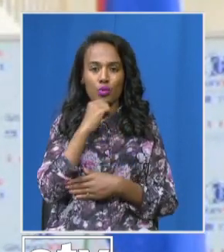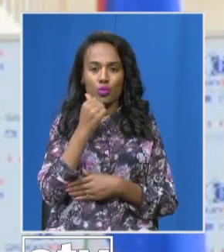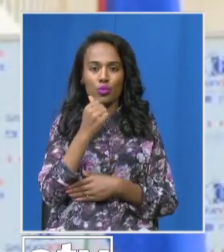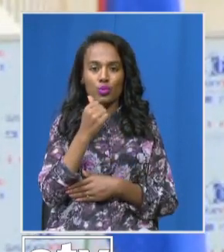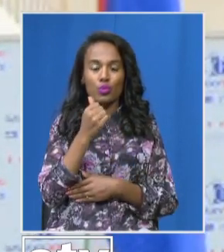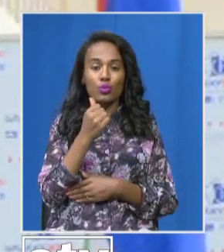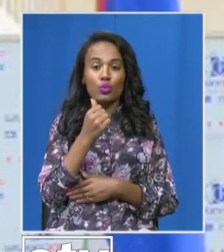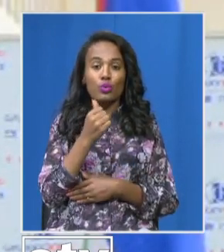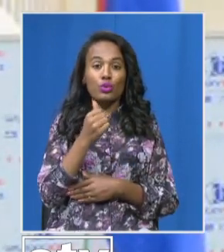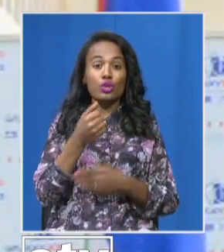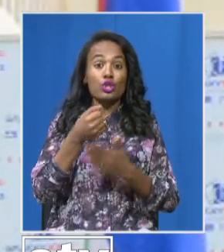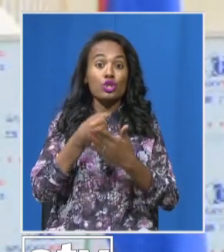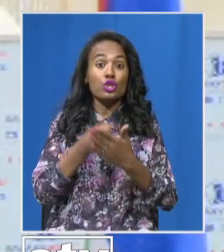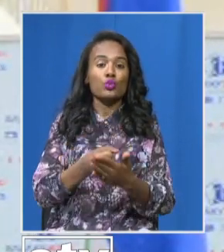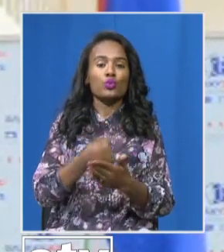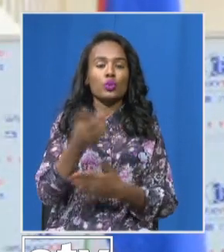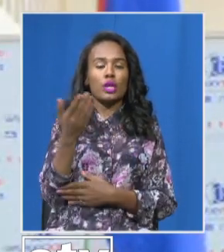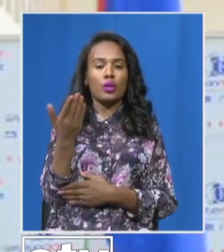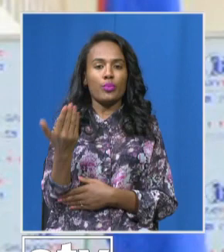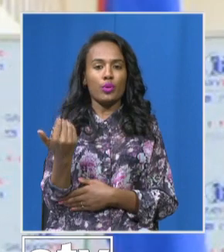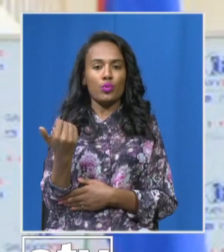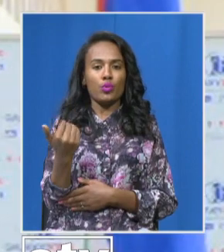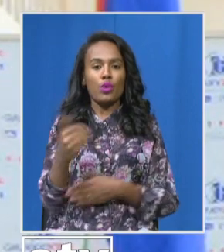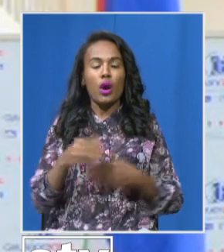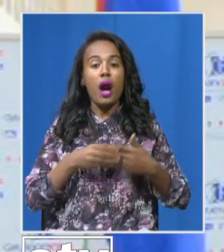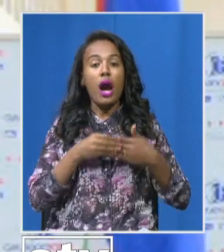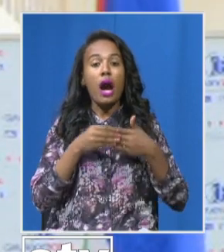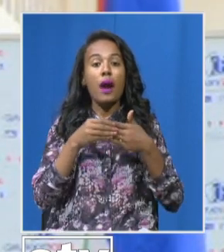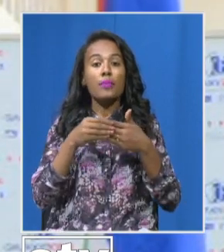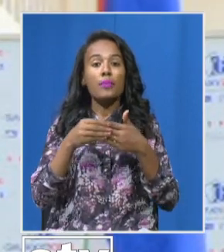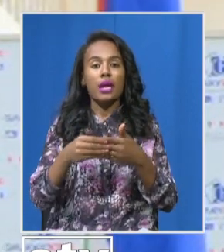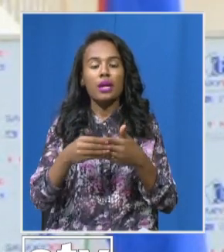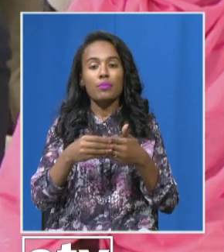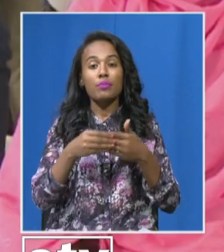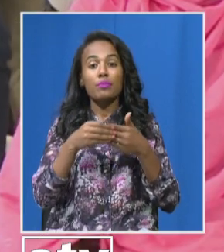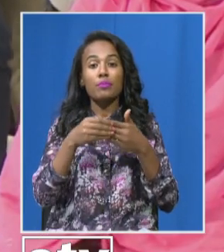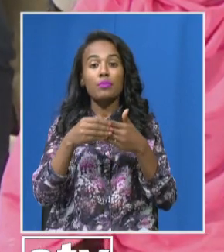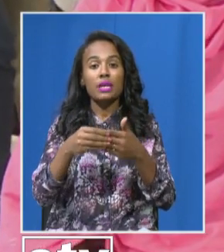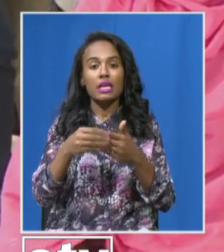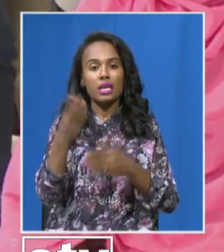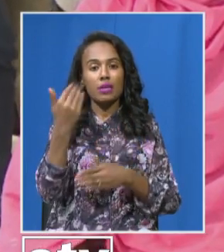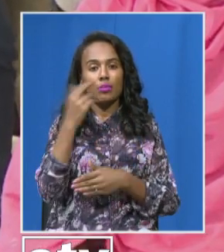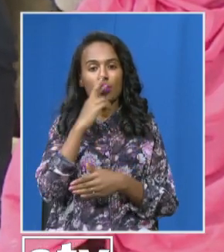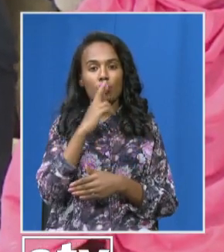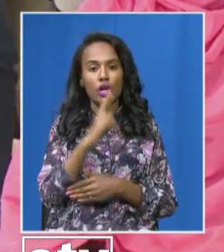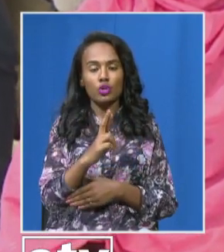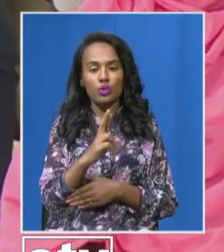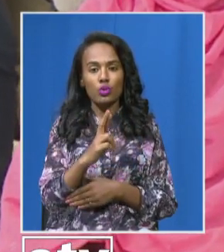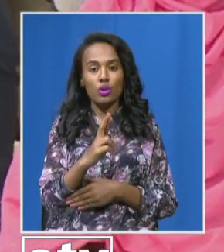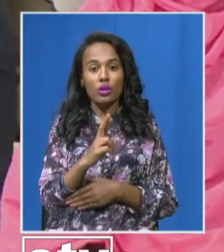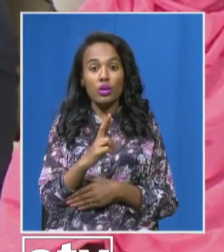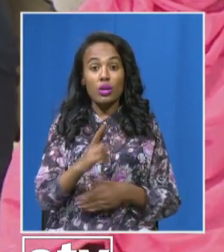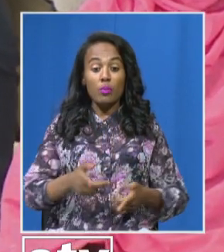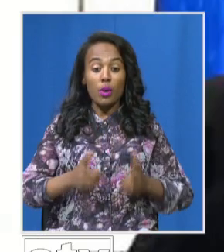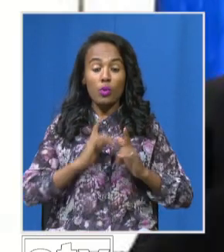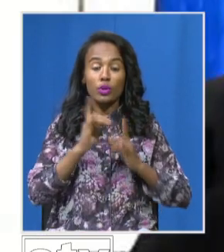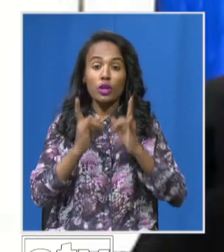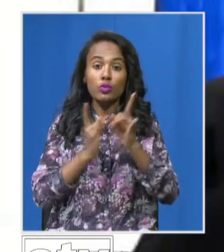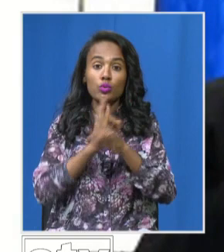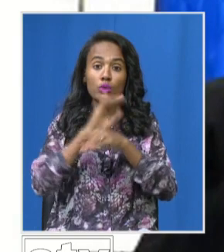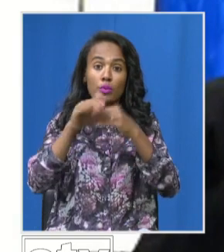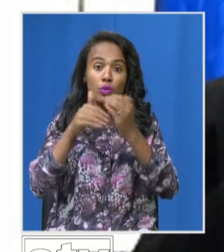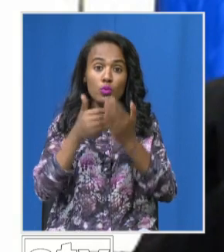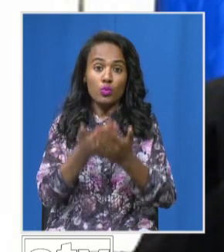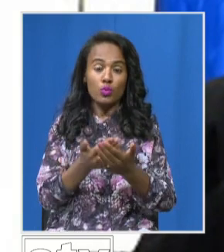ጽኑ የነበሩ አመራርም መሪ የነበሩ ናቸው። በሕይወታቸው ዘመን ሁሉ